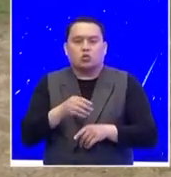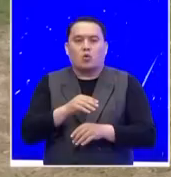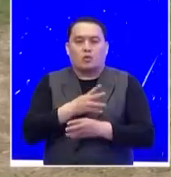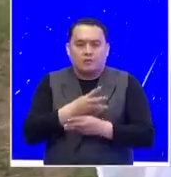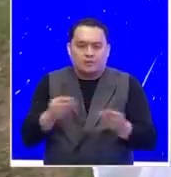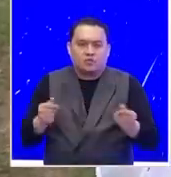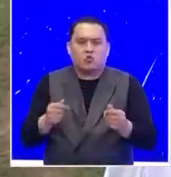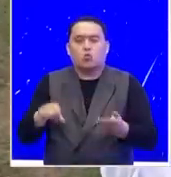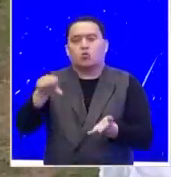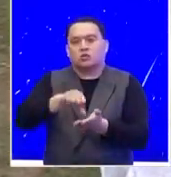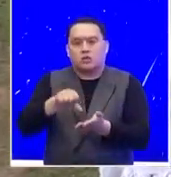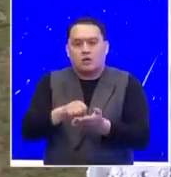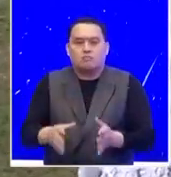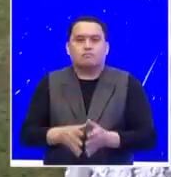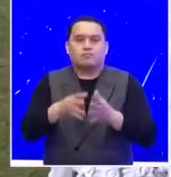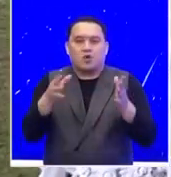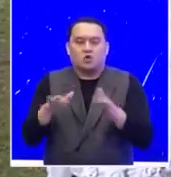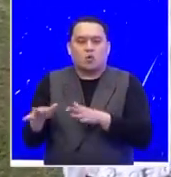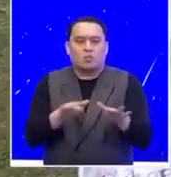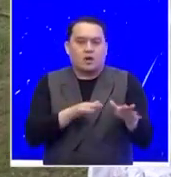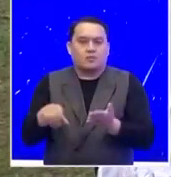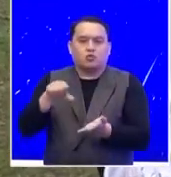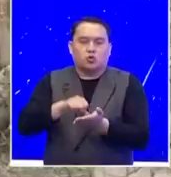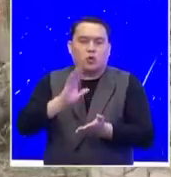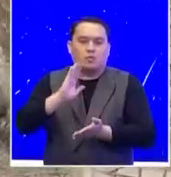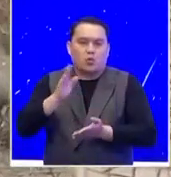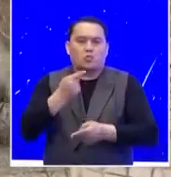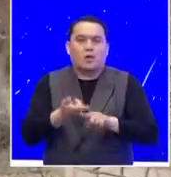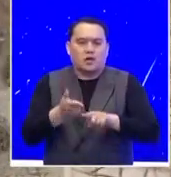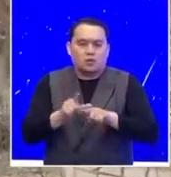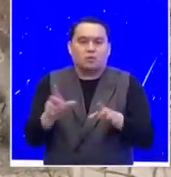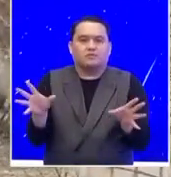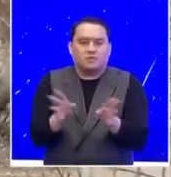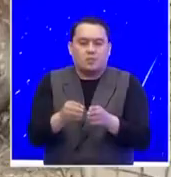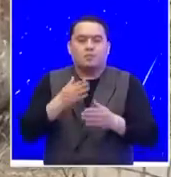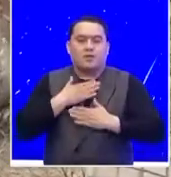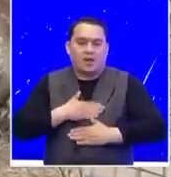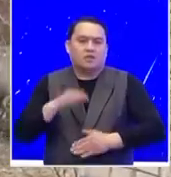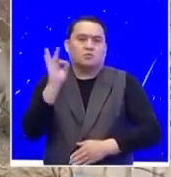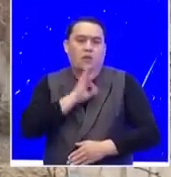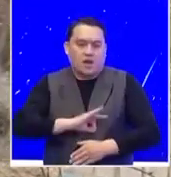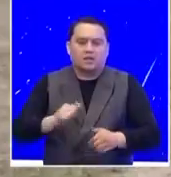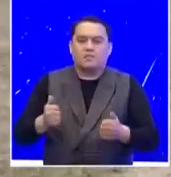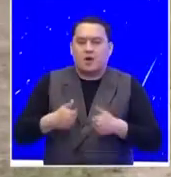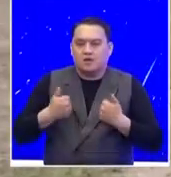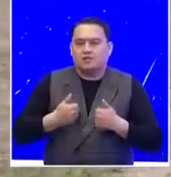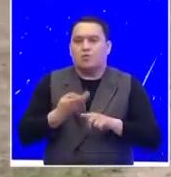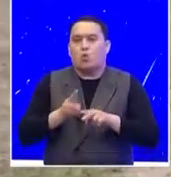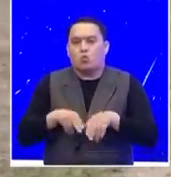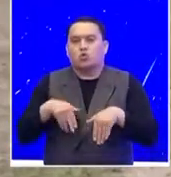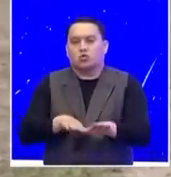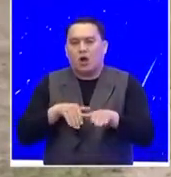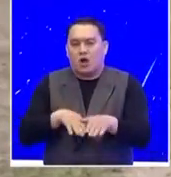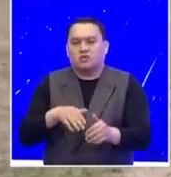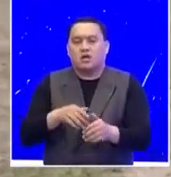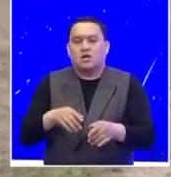как и раньше, принять участие в таком большом и значимом мероприятии. Именно потому, совмещая приятное с полезным, ежедневно, сидя за машинками, участницы